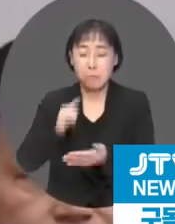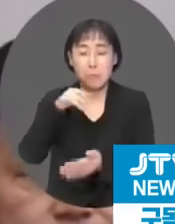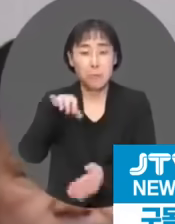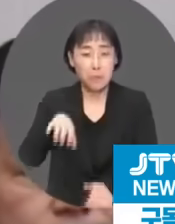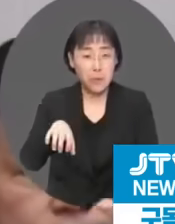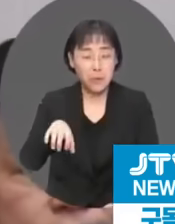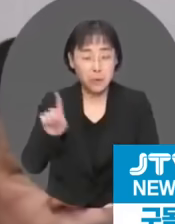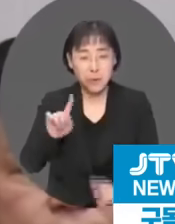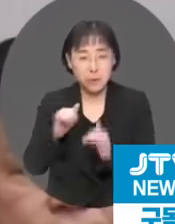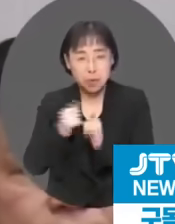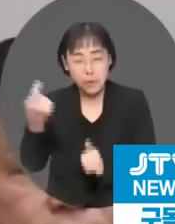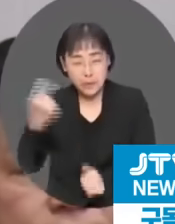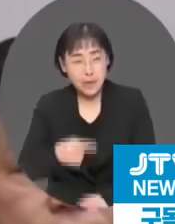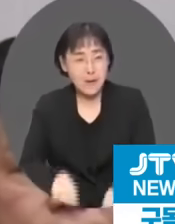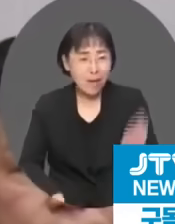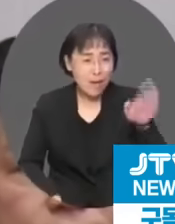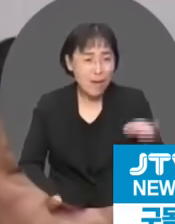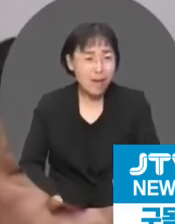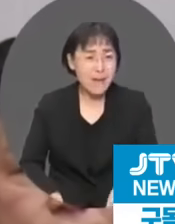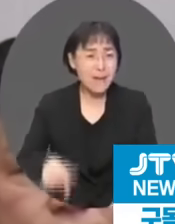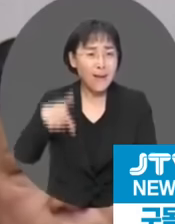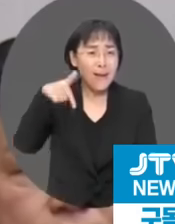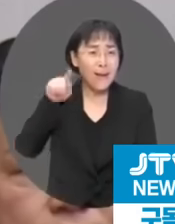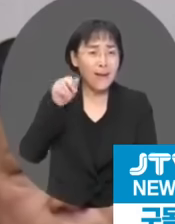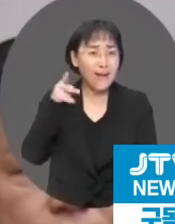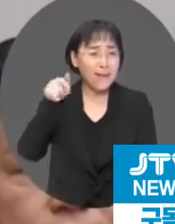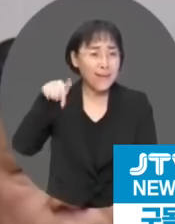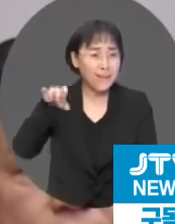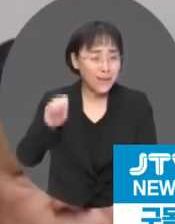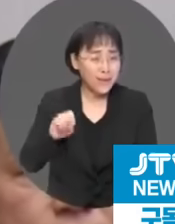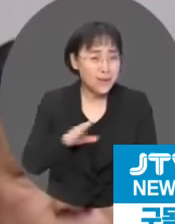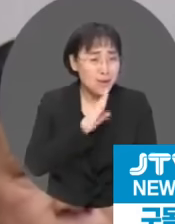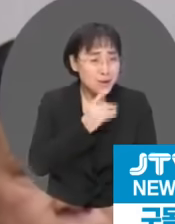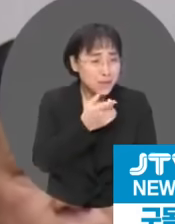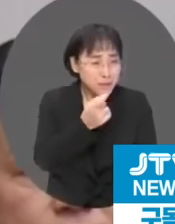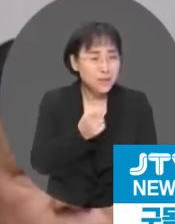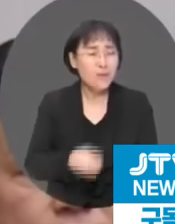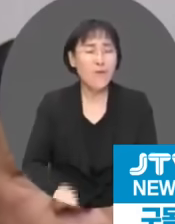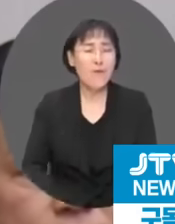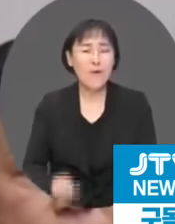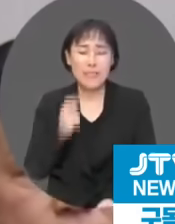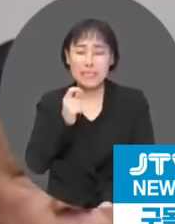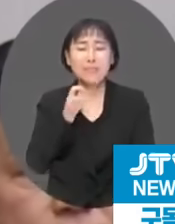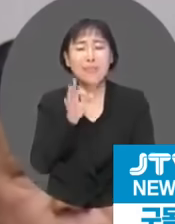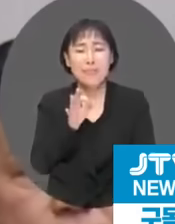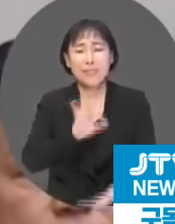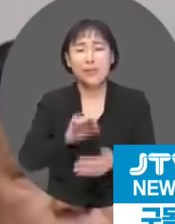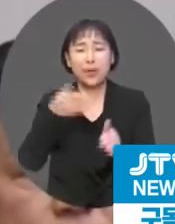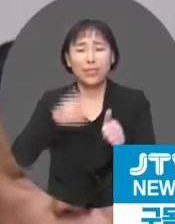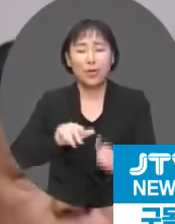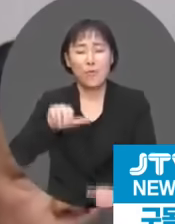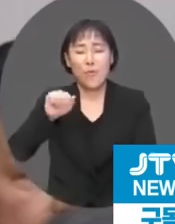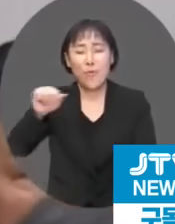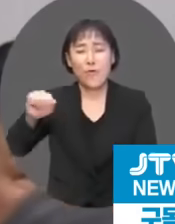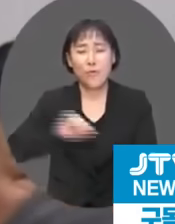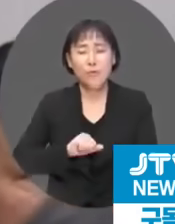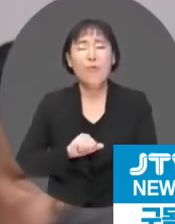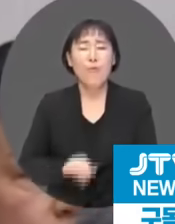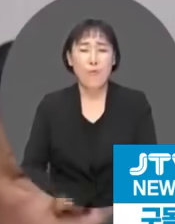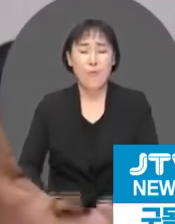쫓아와서 강혜 씨 맞죠 힘내라 하시면서 택시비 해라고 5만 원까지 막 지어 주시면서 가셨어요 국의 소를